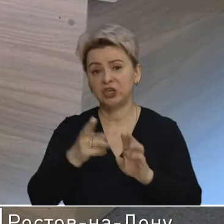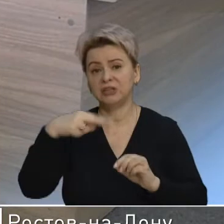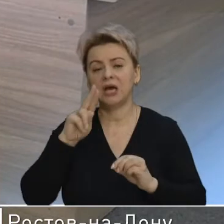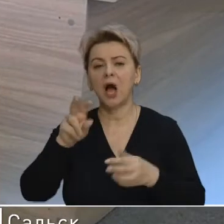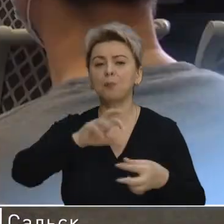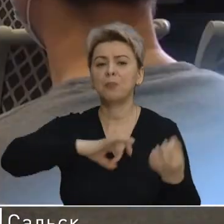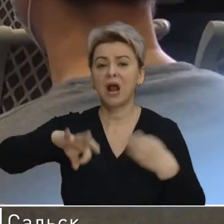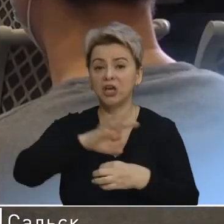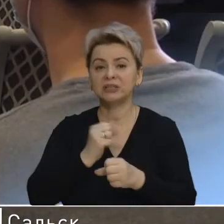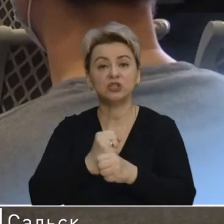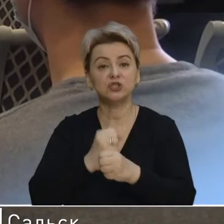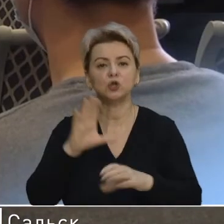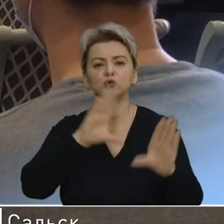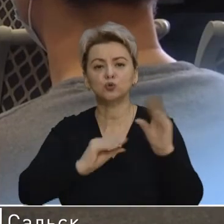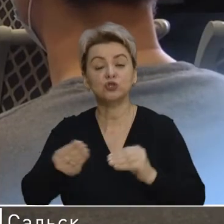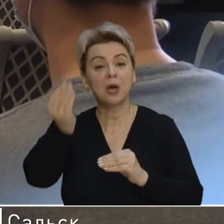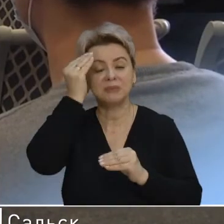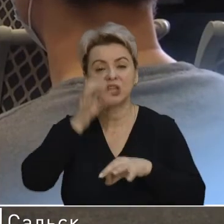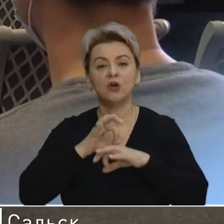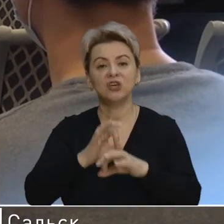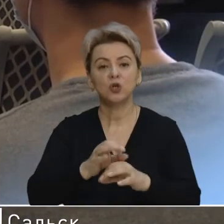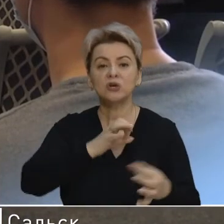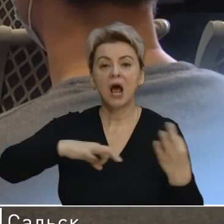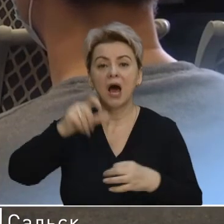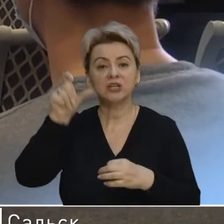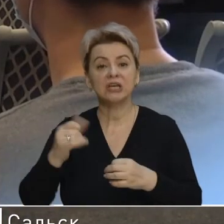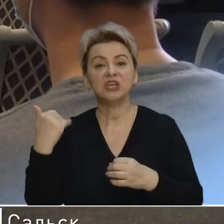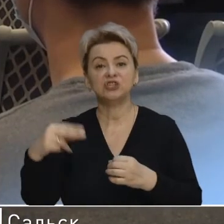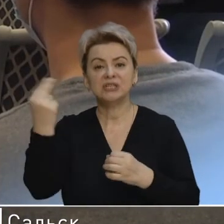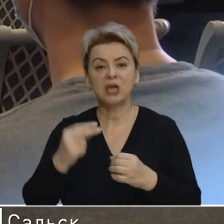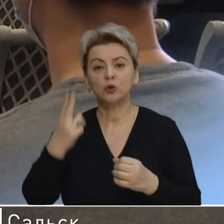Проекты модулей разработают с учетом мнения ведущих архитекторов и дизайнеров Дона.